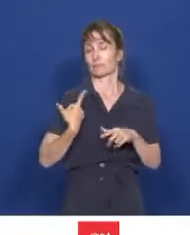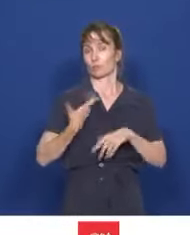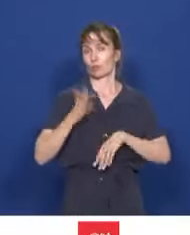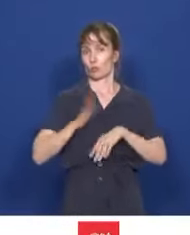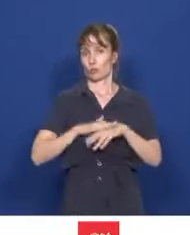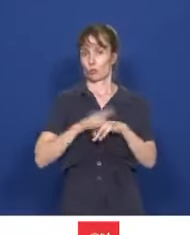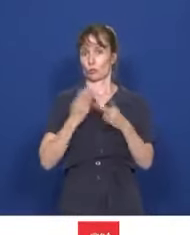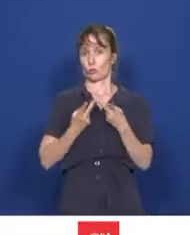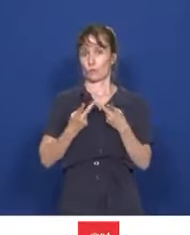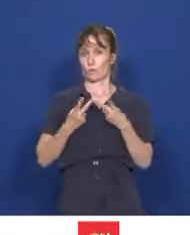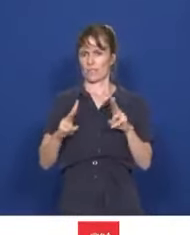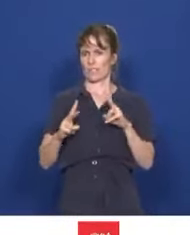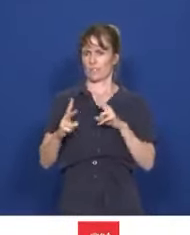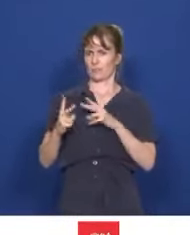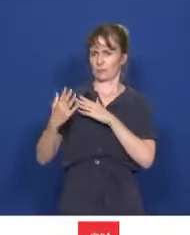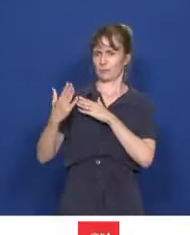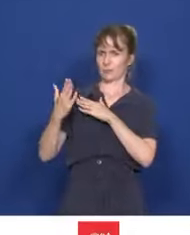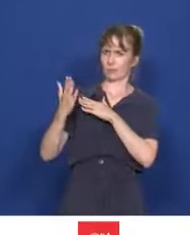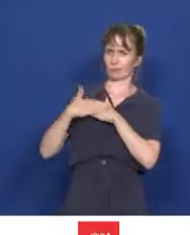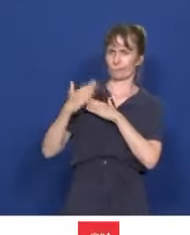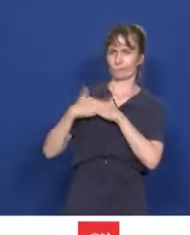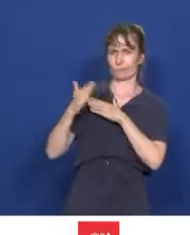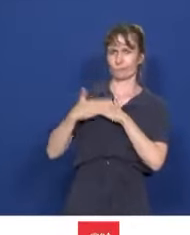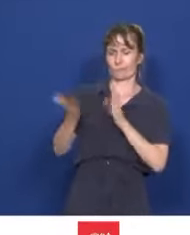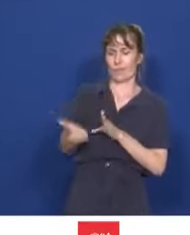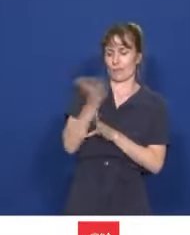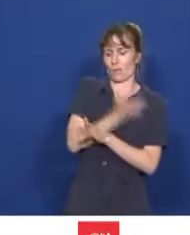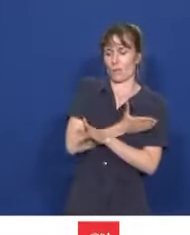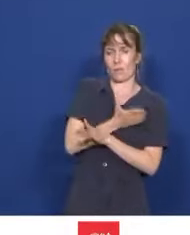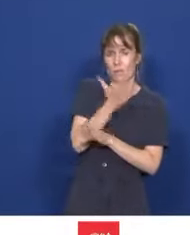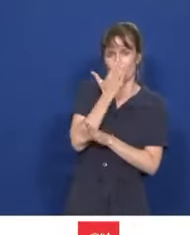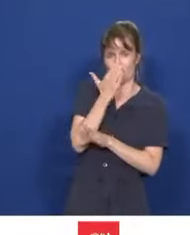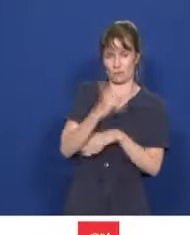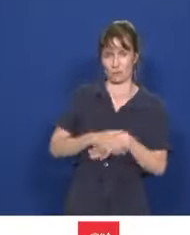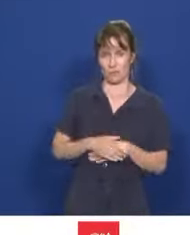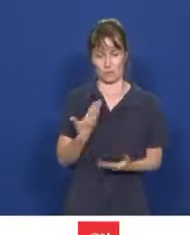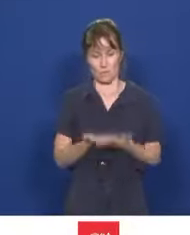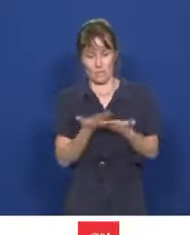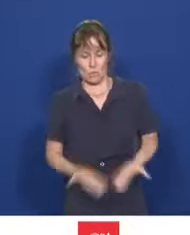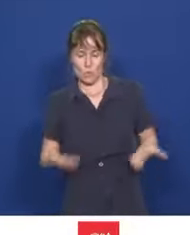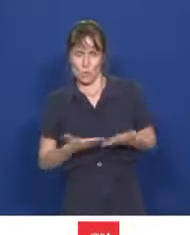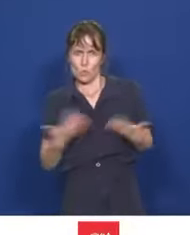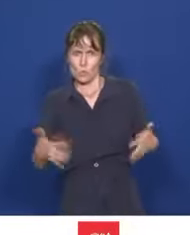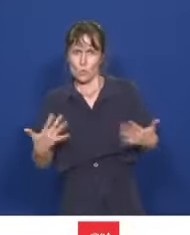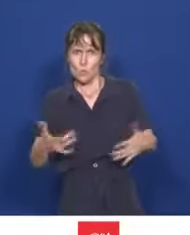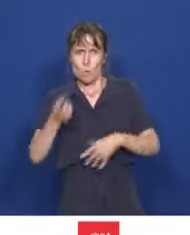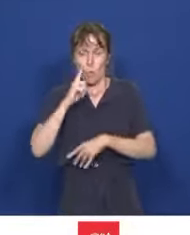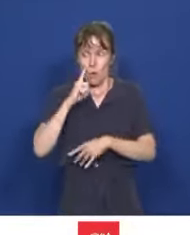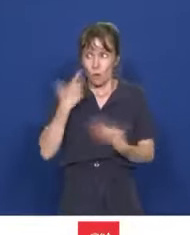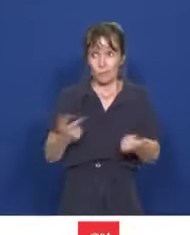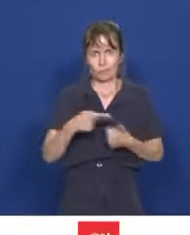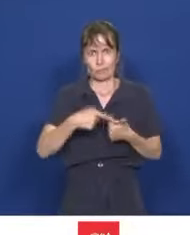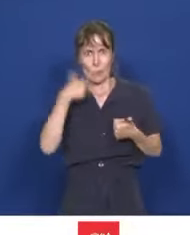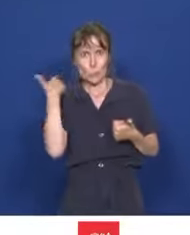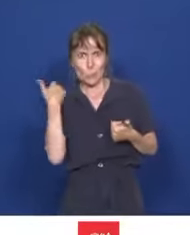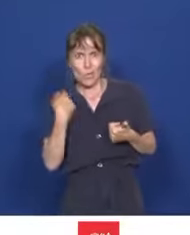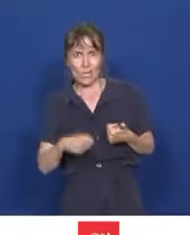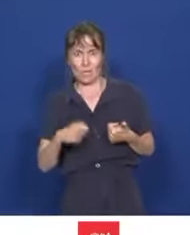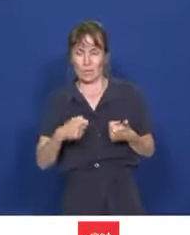semble alarmante, car depuis l'invasion de l'Ukraine, les prix flambent, l'inflation redémarre, alors que la somme de